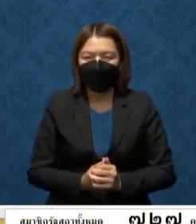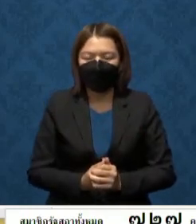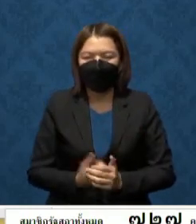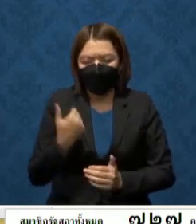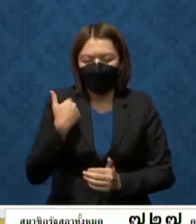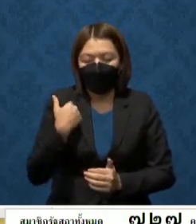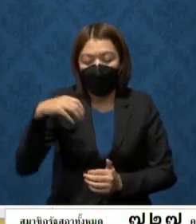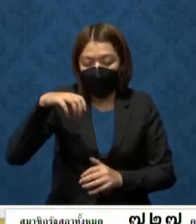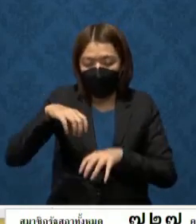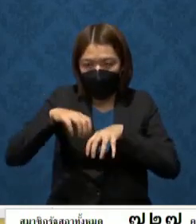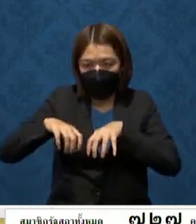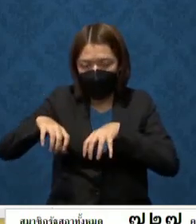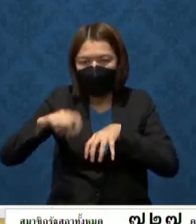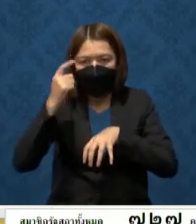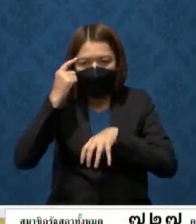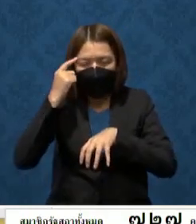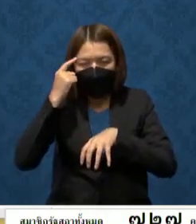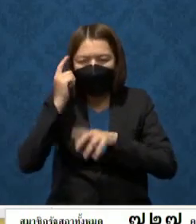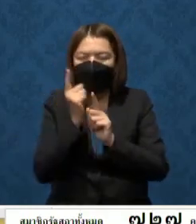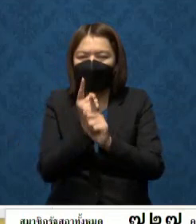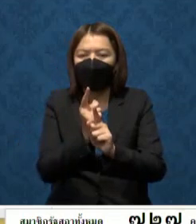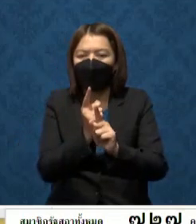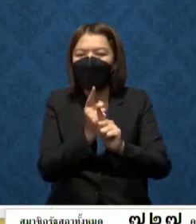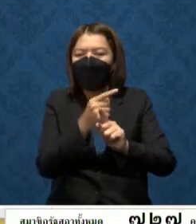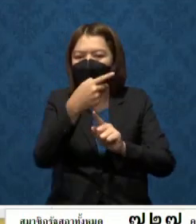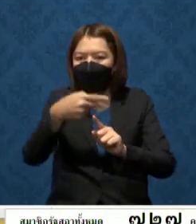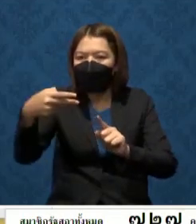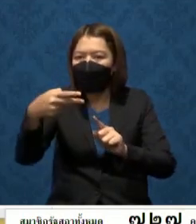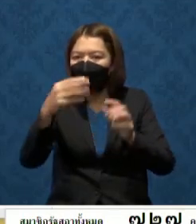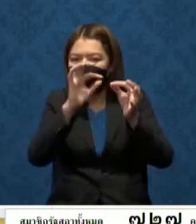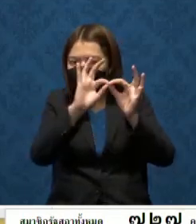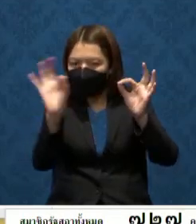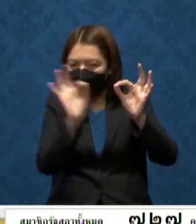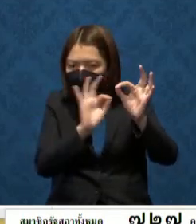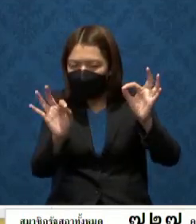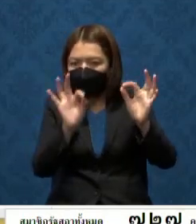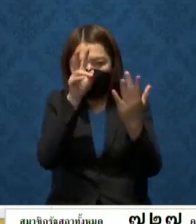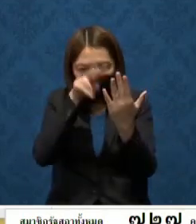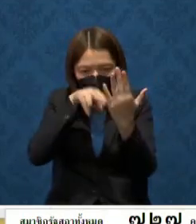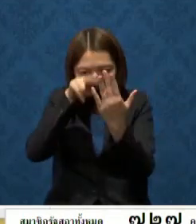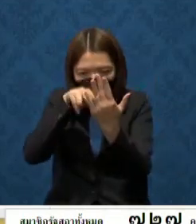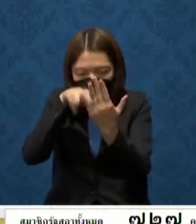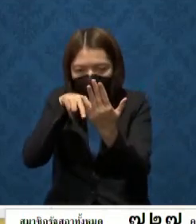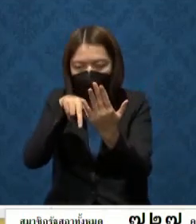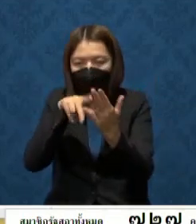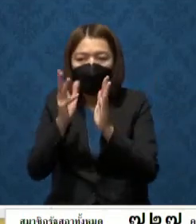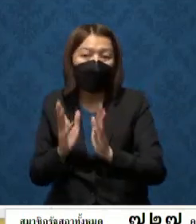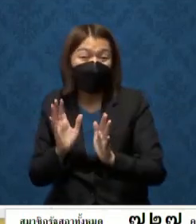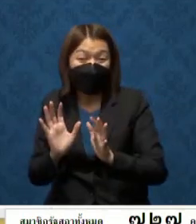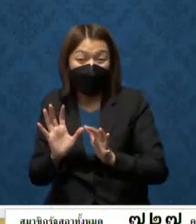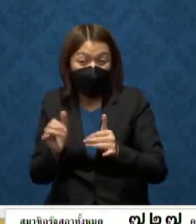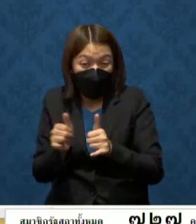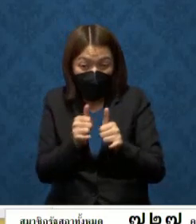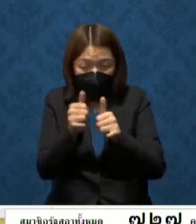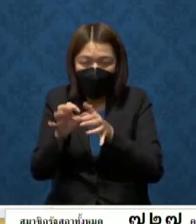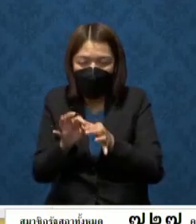บางหนวยงานอาจจะตีความแ่งครัดตามตัหนึ่สือว่าเมื่ตัหนสอเขียนว่าผู้มีสวเกี่วข้องหมายความถึงคู่ความคู่